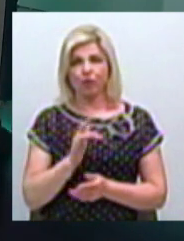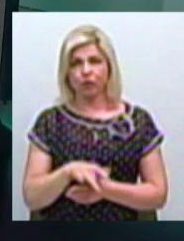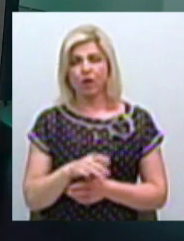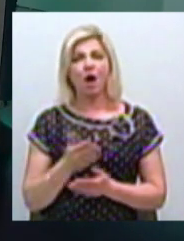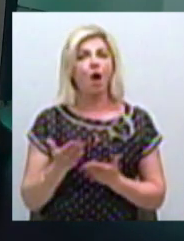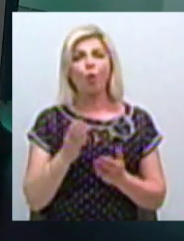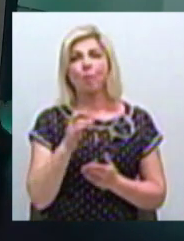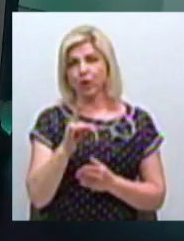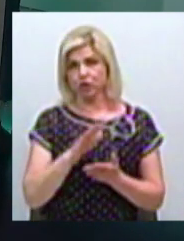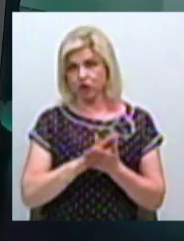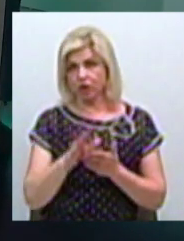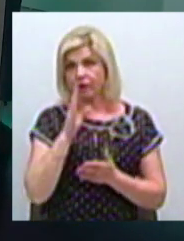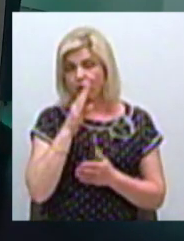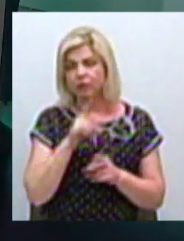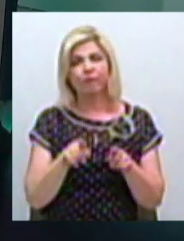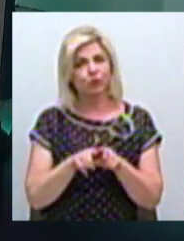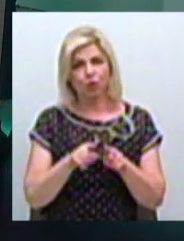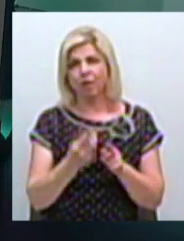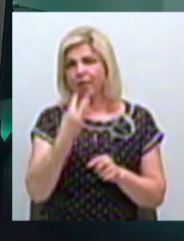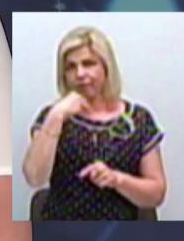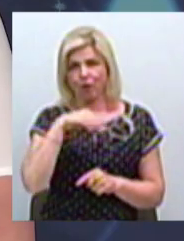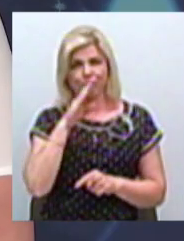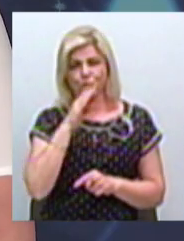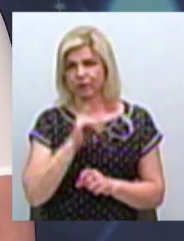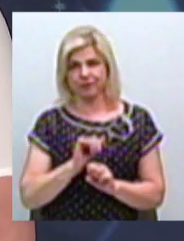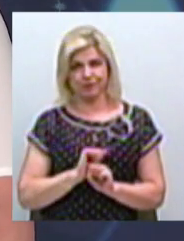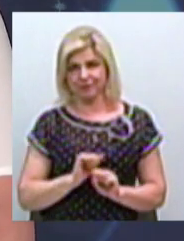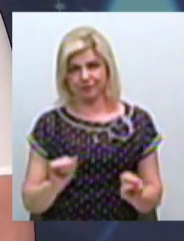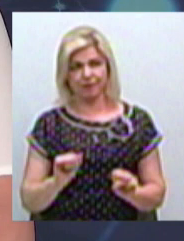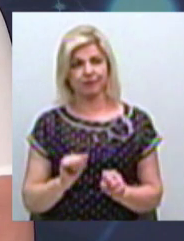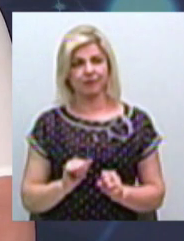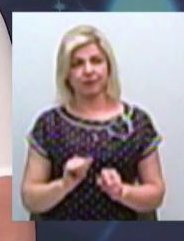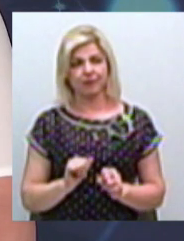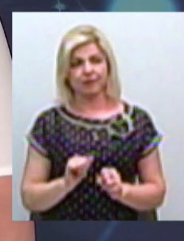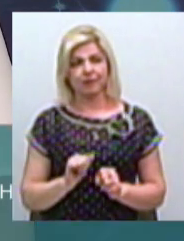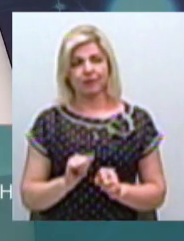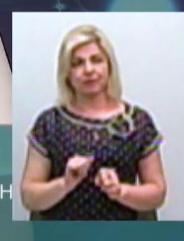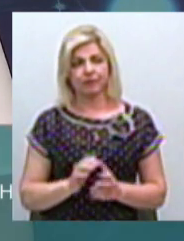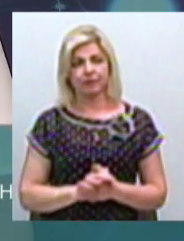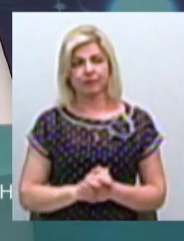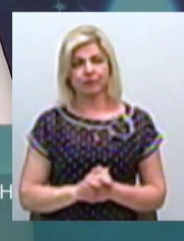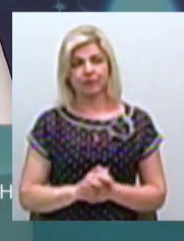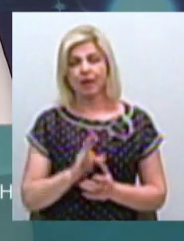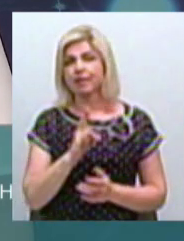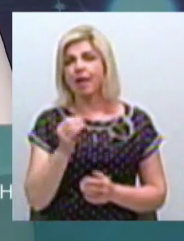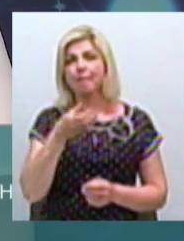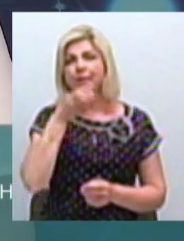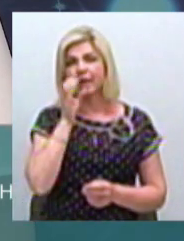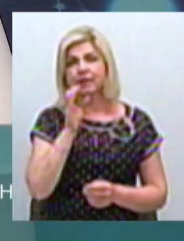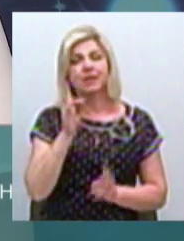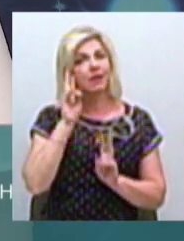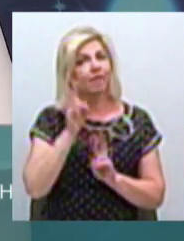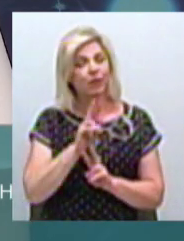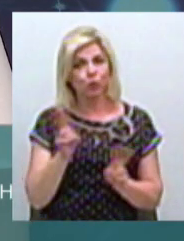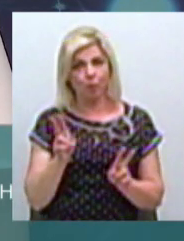не чисто, да, яку б чистою вона не була, не полощити рта, не заглатувати її, не пити з